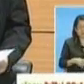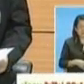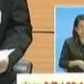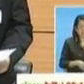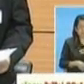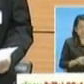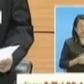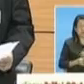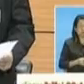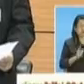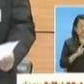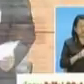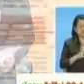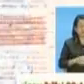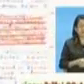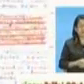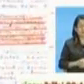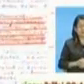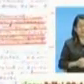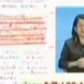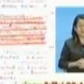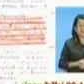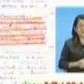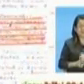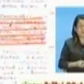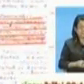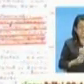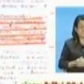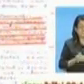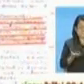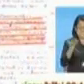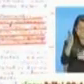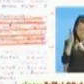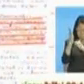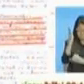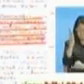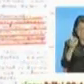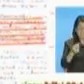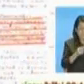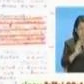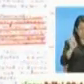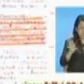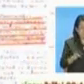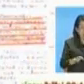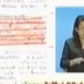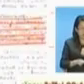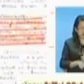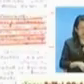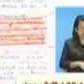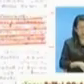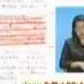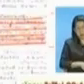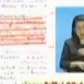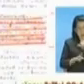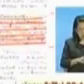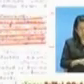ขอได้เปิดอีกภาพหนึ่งครับที่บอกว่าพื้นที่ใดเปิดก่อนได้ก่อนหมู่บ้านเสื้อแดงเนื้อได้หมู่บ้านละ1ล้านบาท